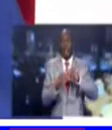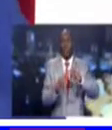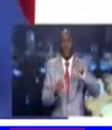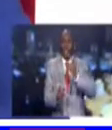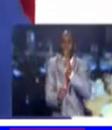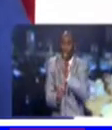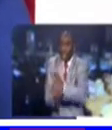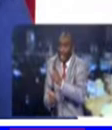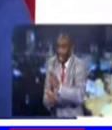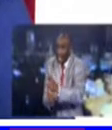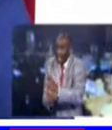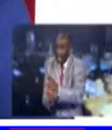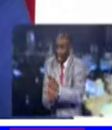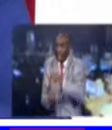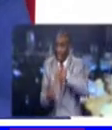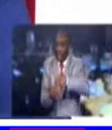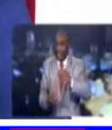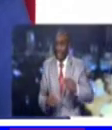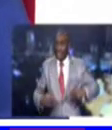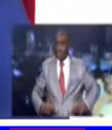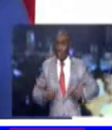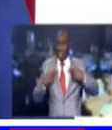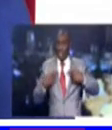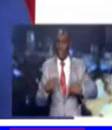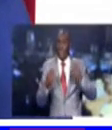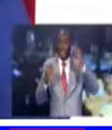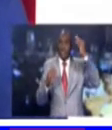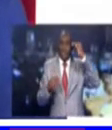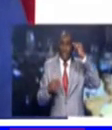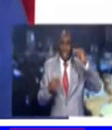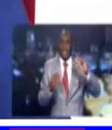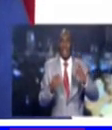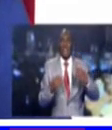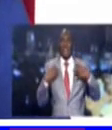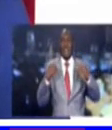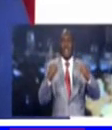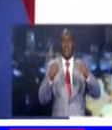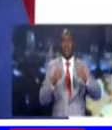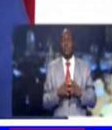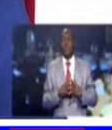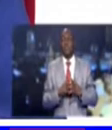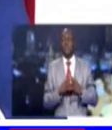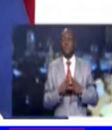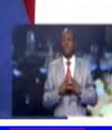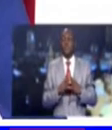confinés dans des réceptifs hôteliers par le ministère de la santé et de l'action sociale